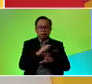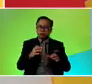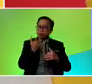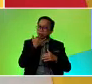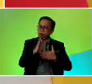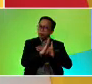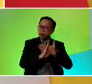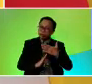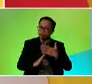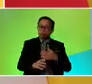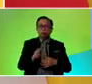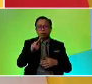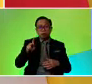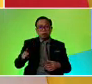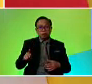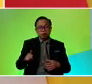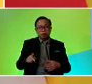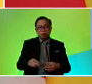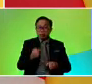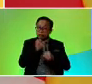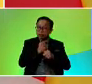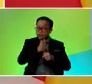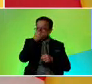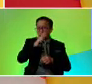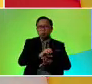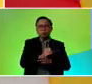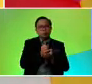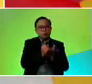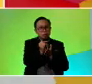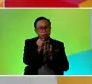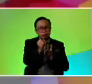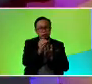untuk bekerja untuk menjelaskan hutang keluarga